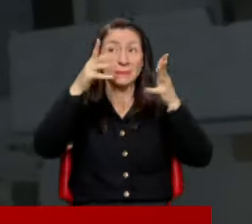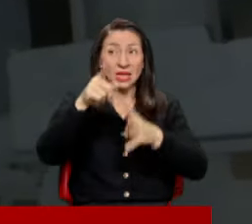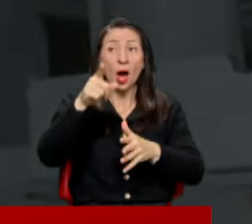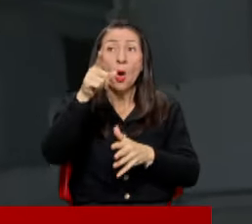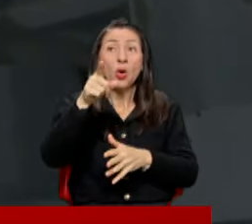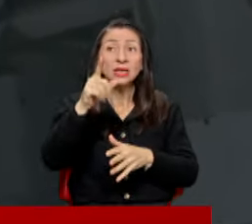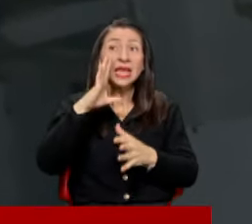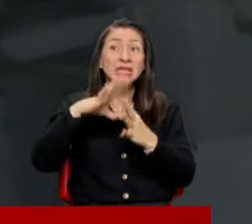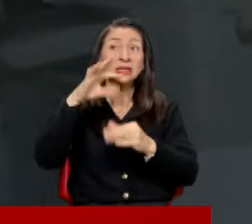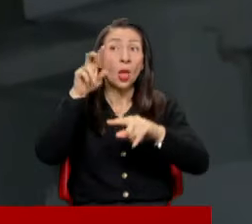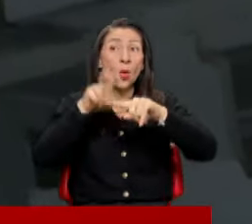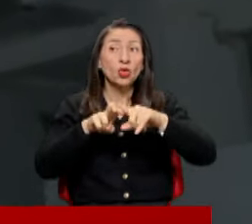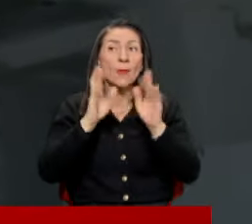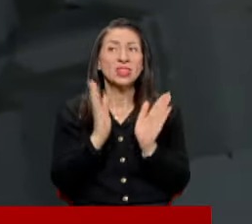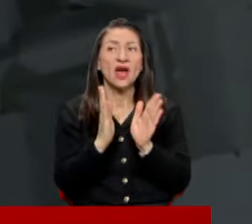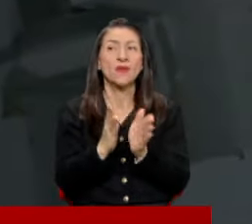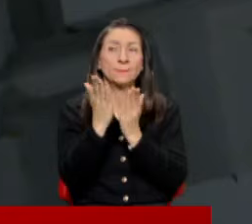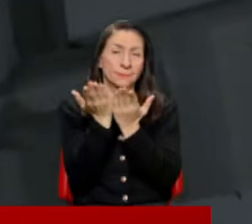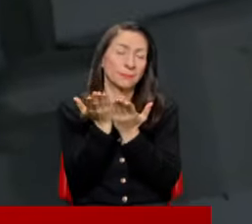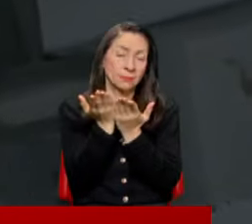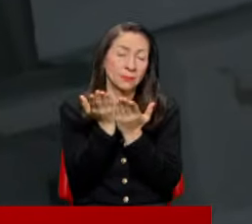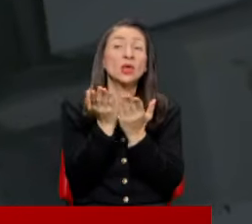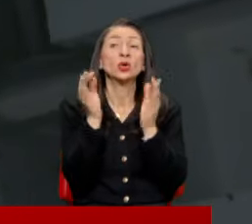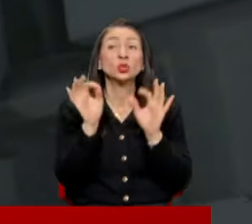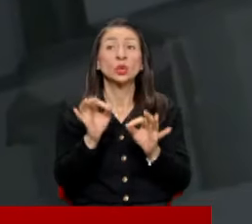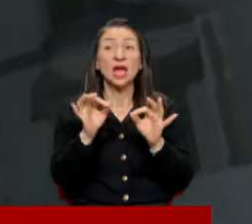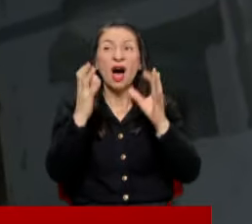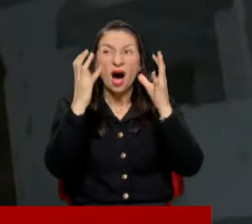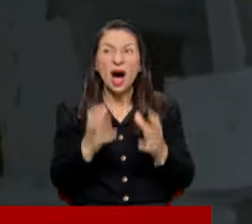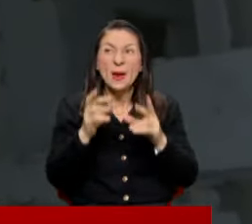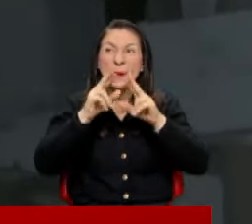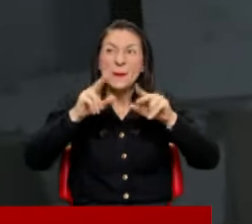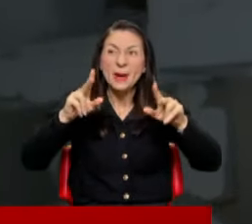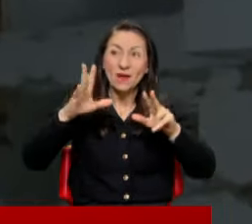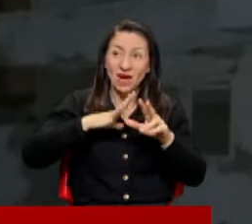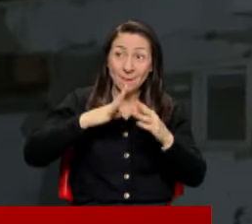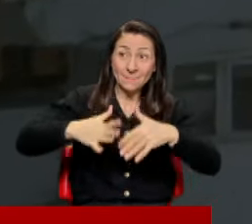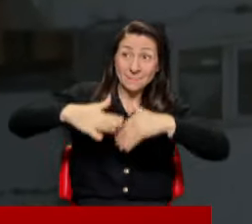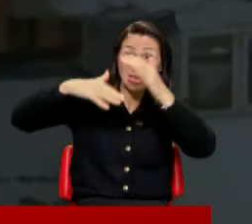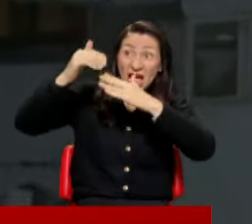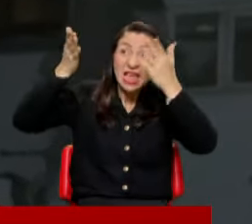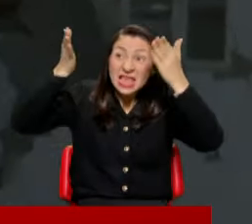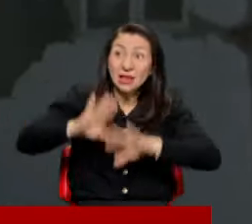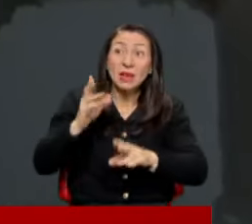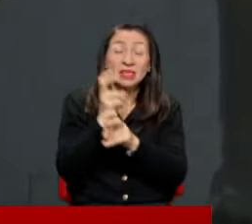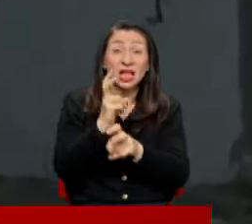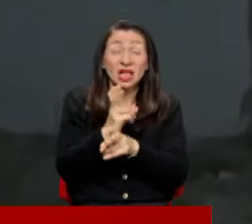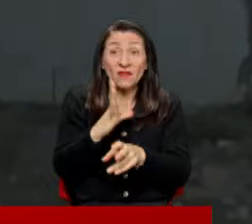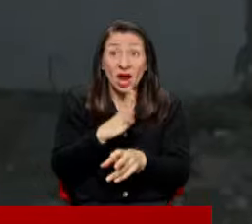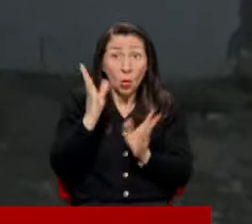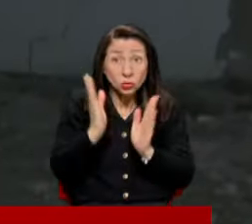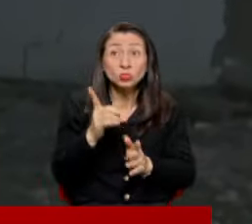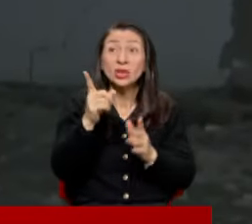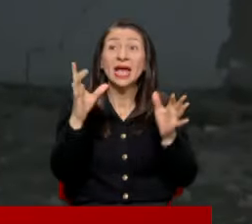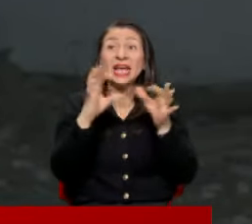Orada insanlar yaşıyorlar Yani şu anda ağır hasarlı binaların yıkılma tehlikesine rağmen daha yeni